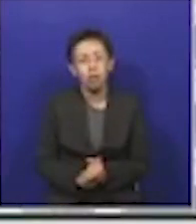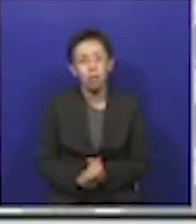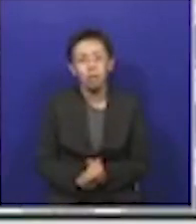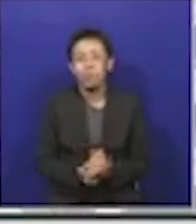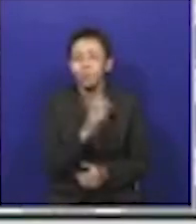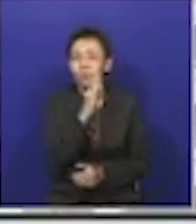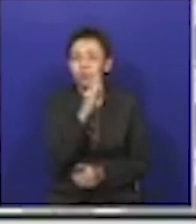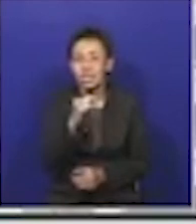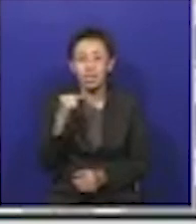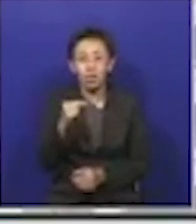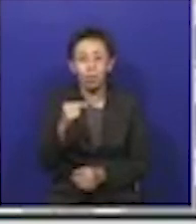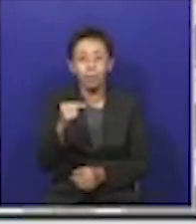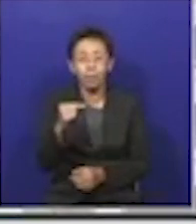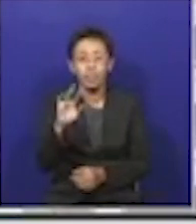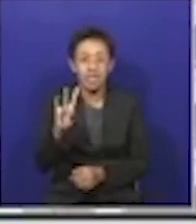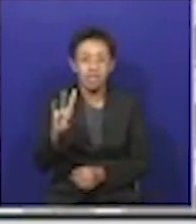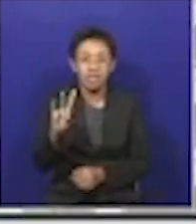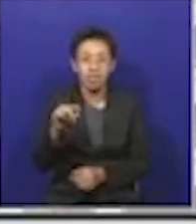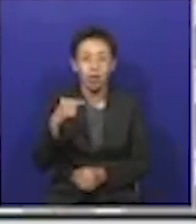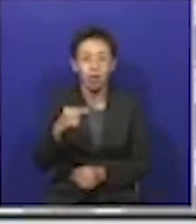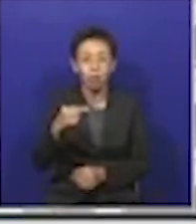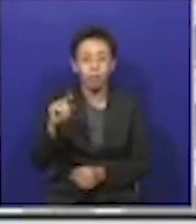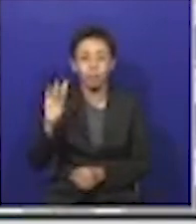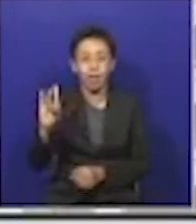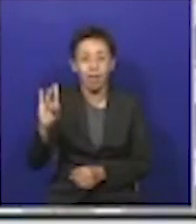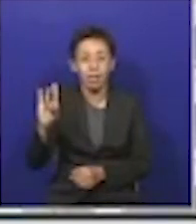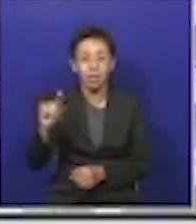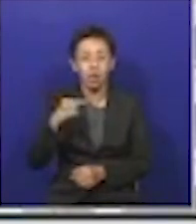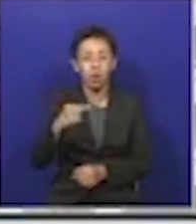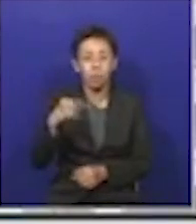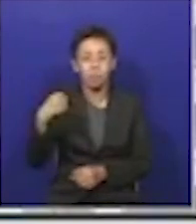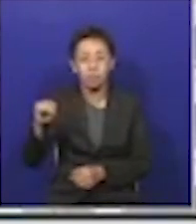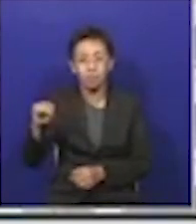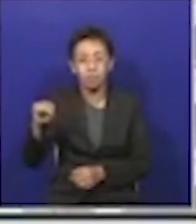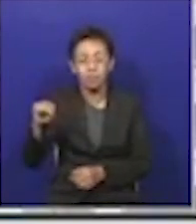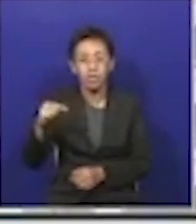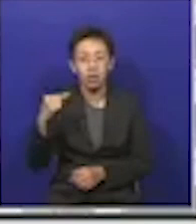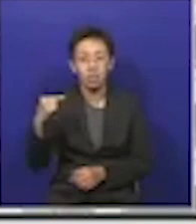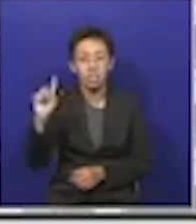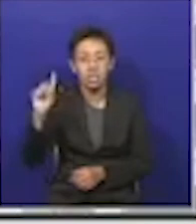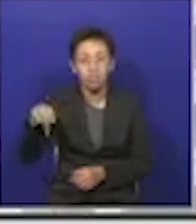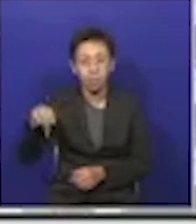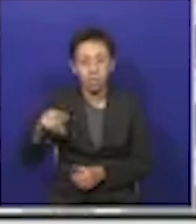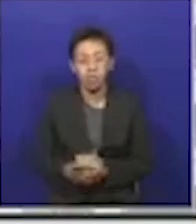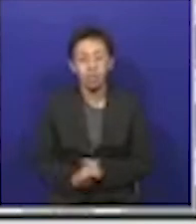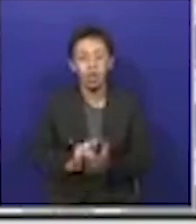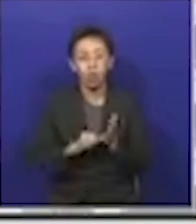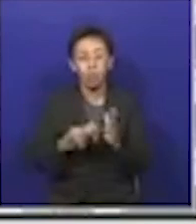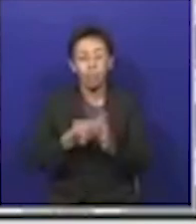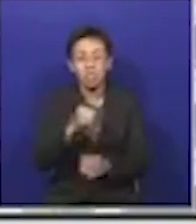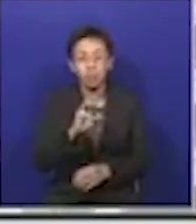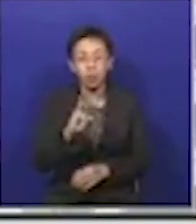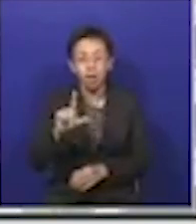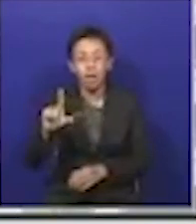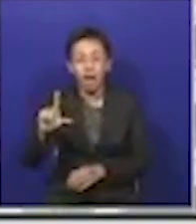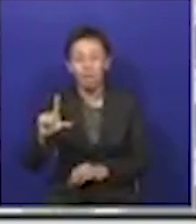ถ้ามันติดลบสัก7สัก8สักลบ10ของ GDP นั่นแปลว่า16ล้านล้านเราก็ไป